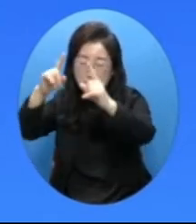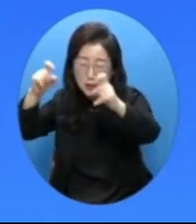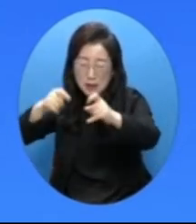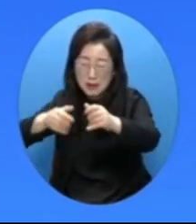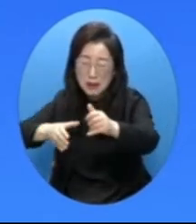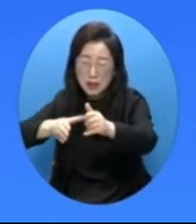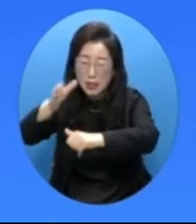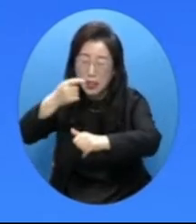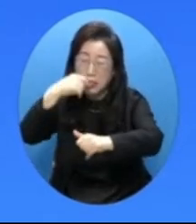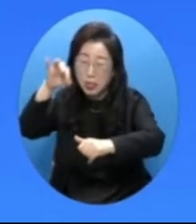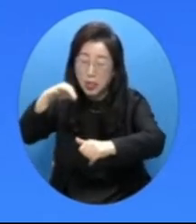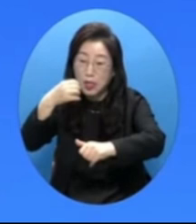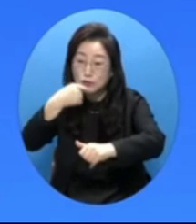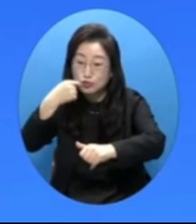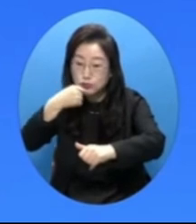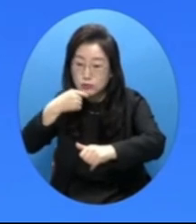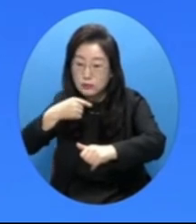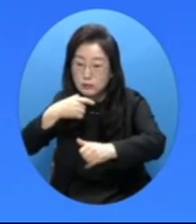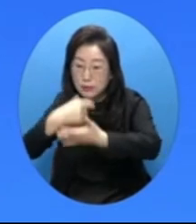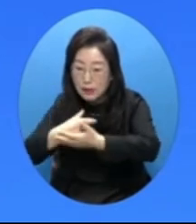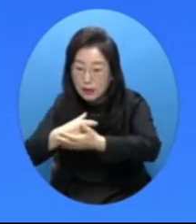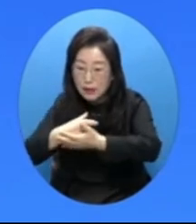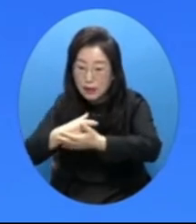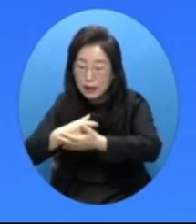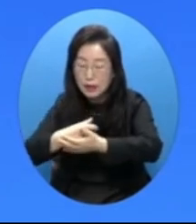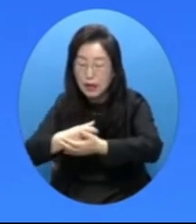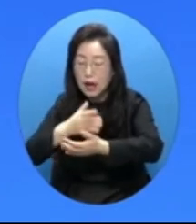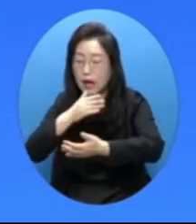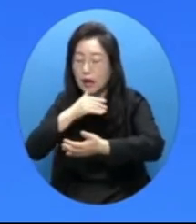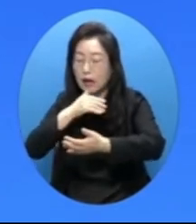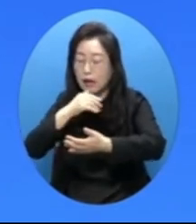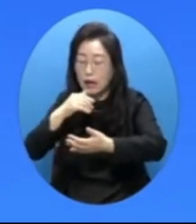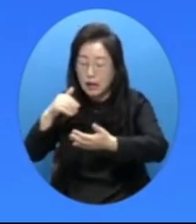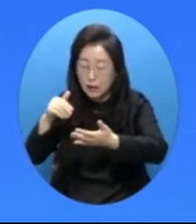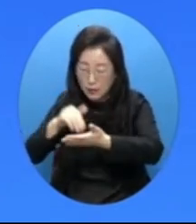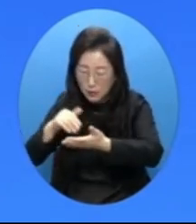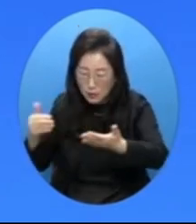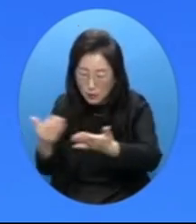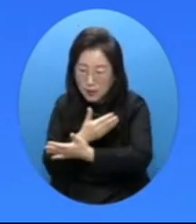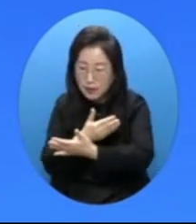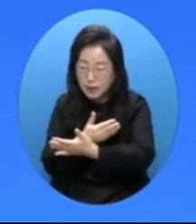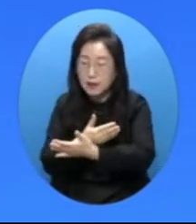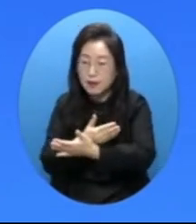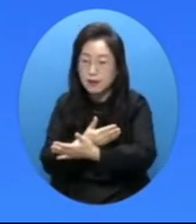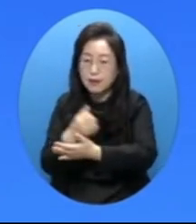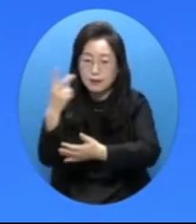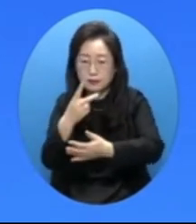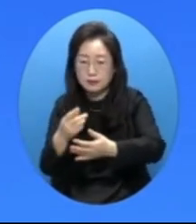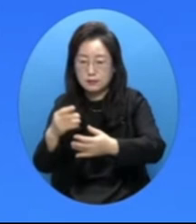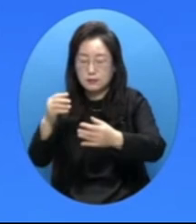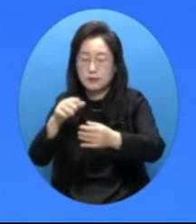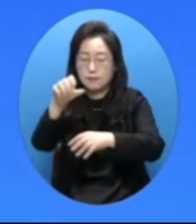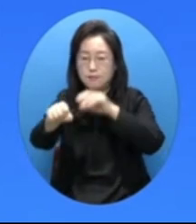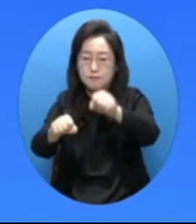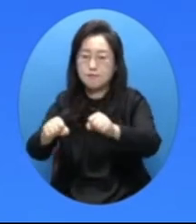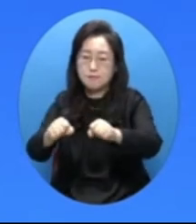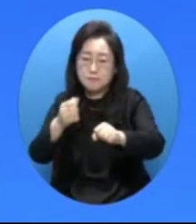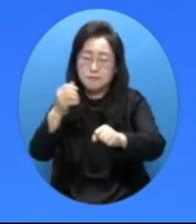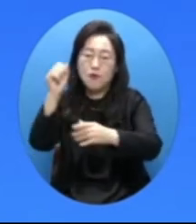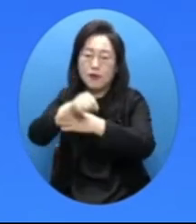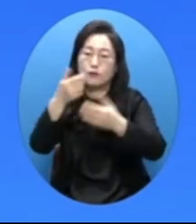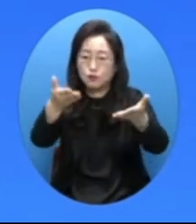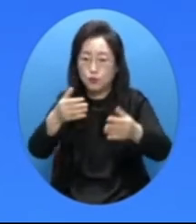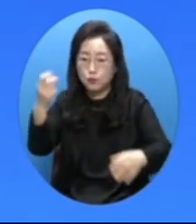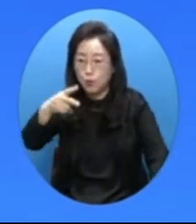아이성을 이길 수 있는 지혜를 주신 것입니다 또 기본에게 속아서 그들을 기부가 평화적을 맺음으로 이런